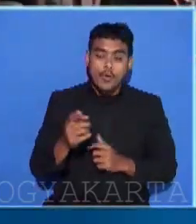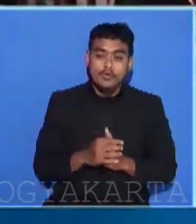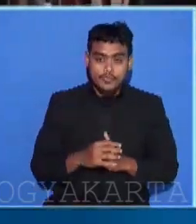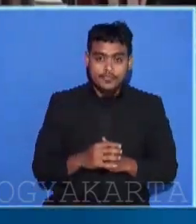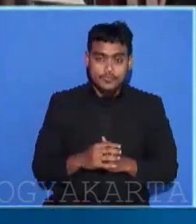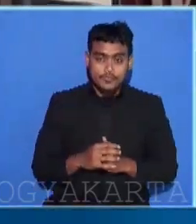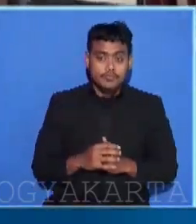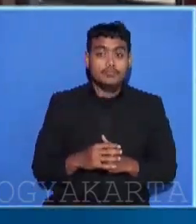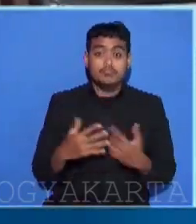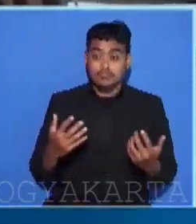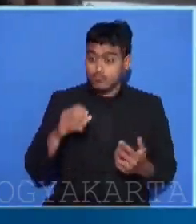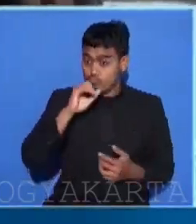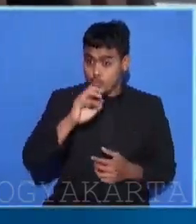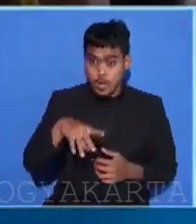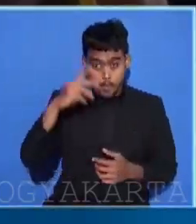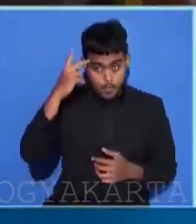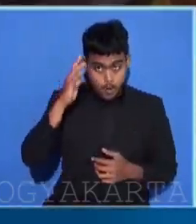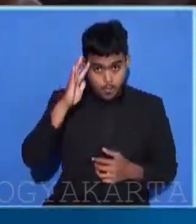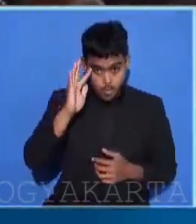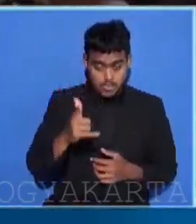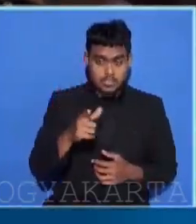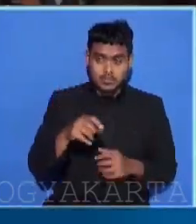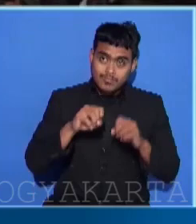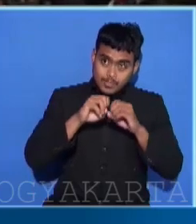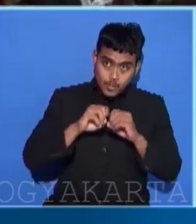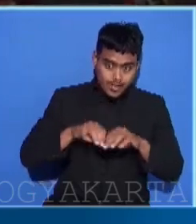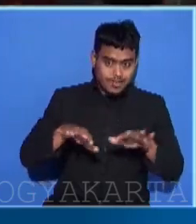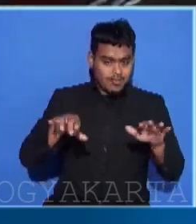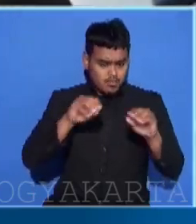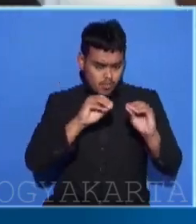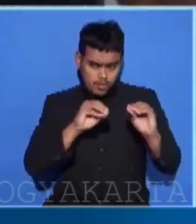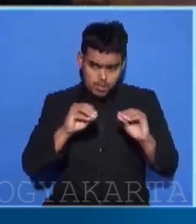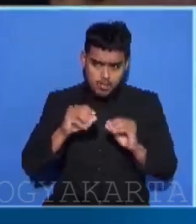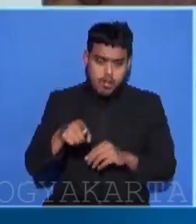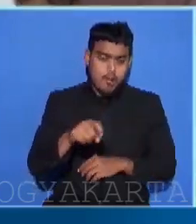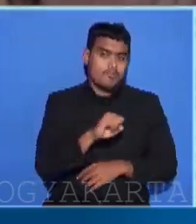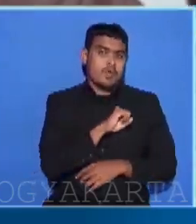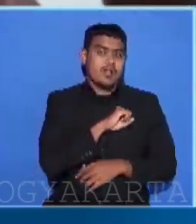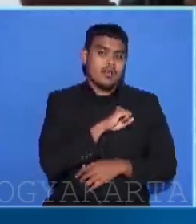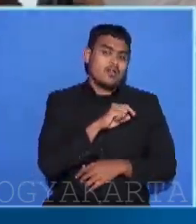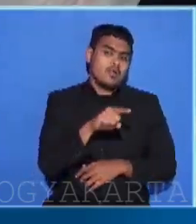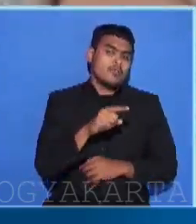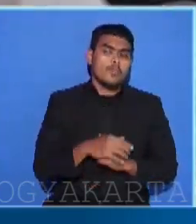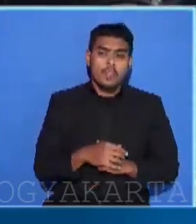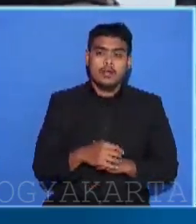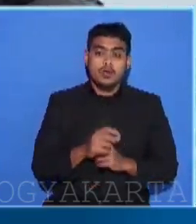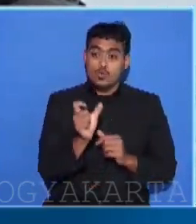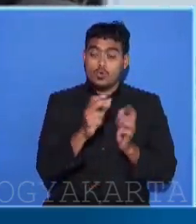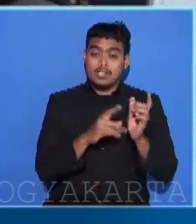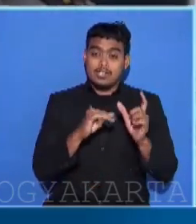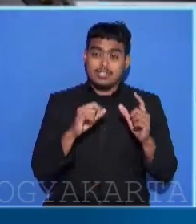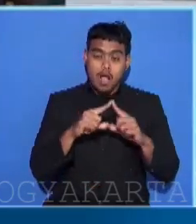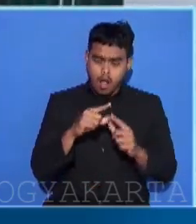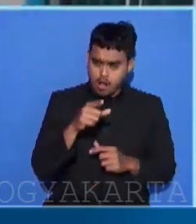Hal itu disampaikan Kapolri usai mengisi kuliah kebangsaan di Universitas Aisyah Yogyakarta Jumat sore. Menurut Kapolri, pihaknya akan